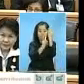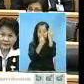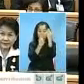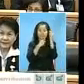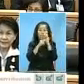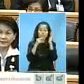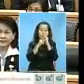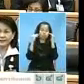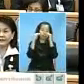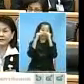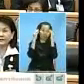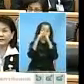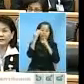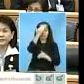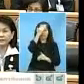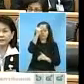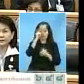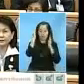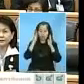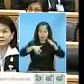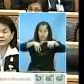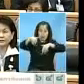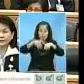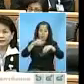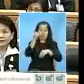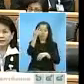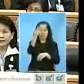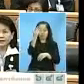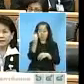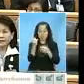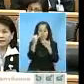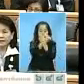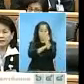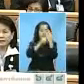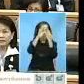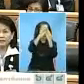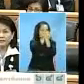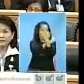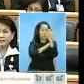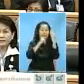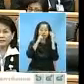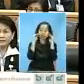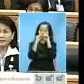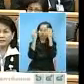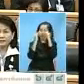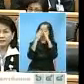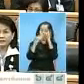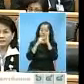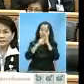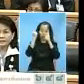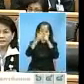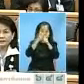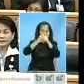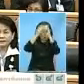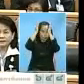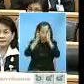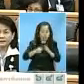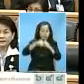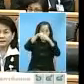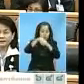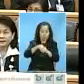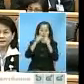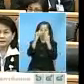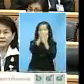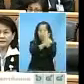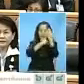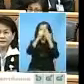ไม่เท่าเทียมกันเราควรจะนำจำนวนประชากรเข้ามาเป็นเครื่องประกอบในการเลือกตั้งสมาชิกสภาร่างรัฐธรรมนูญด้ว